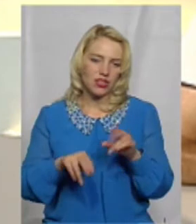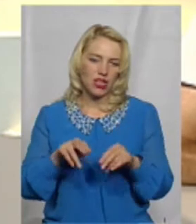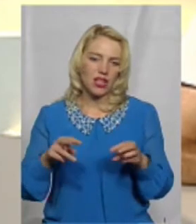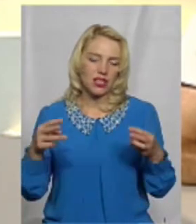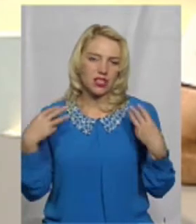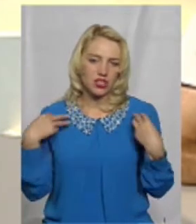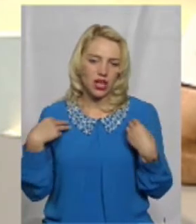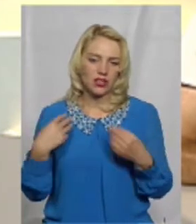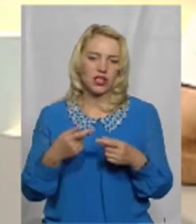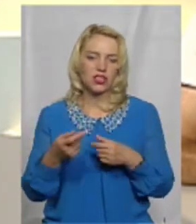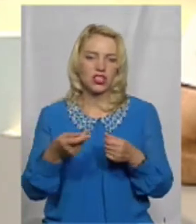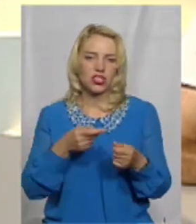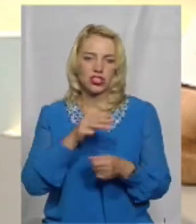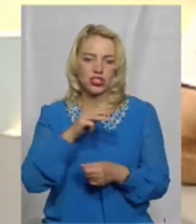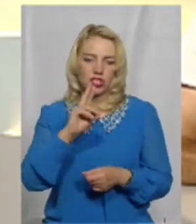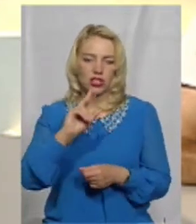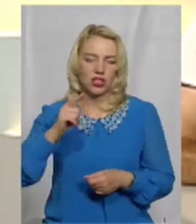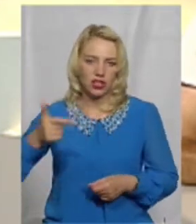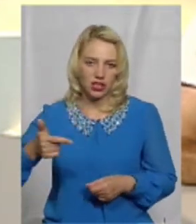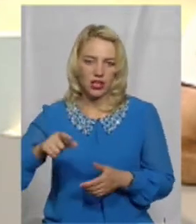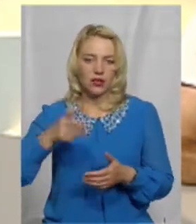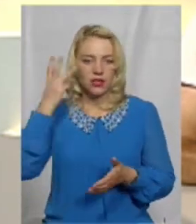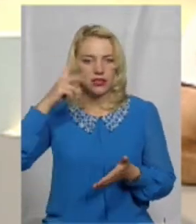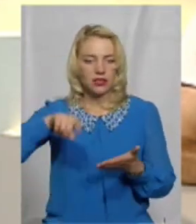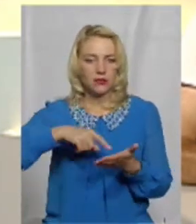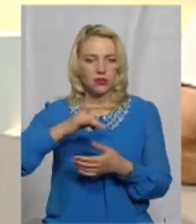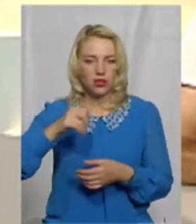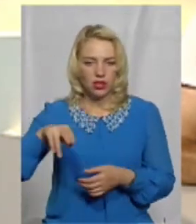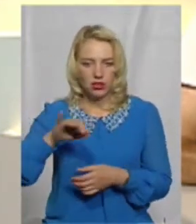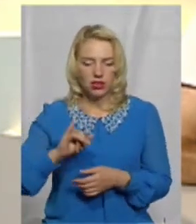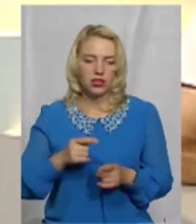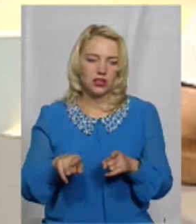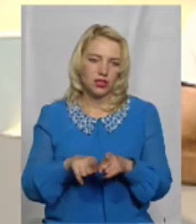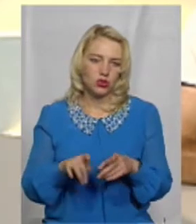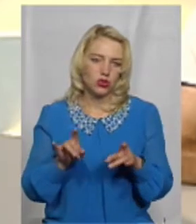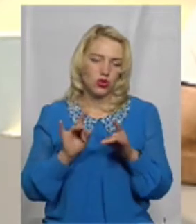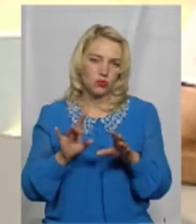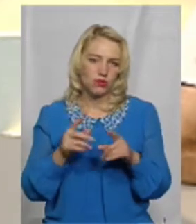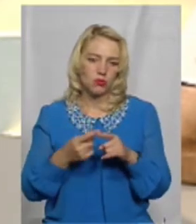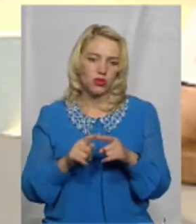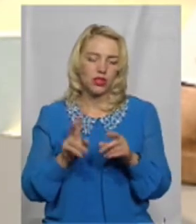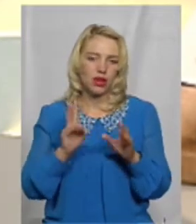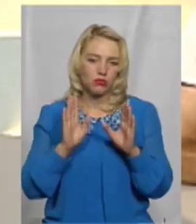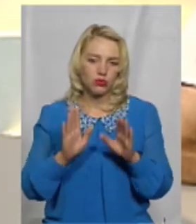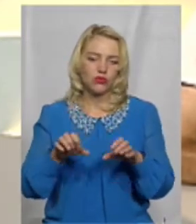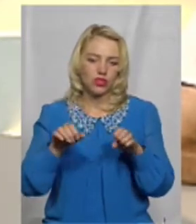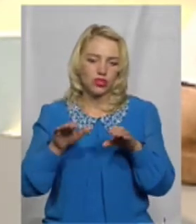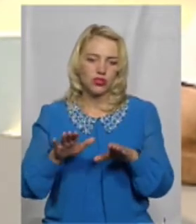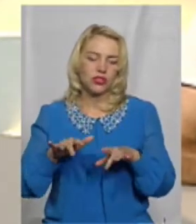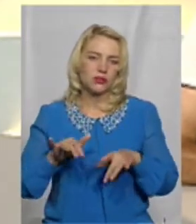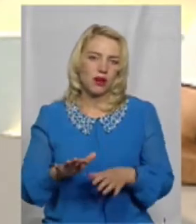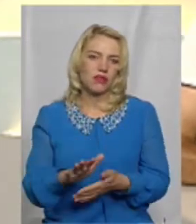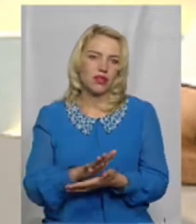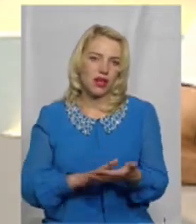управління житлово-комунального господарства Хмельницької міської ради. Крім того, він нам розповів про те, як буде вирішуватися справа